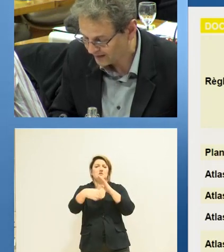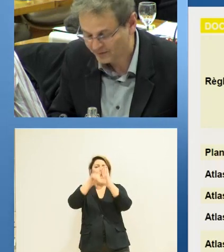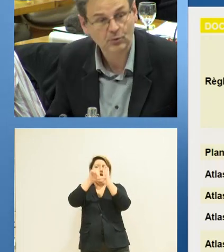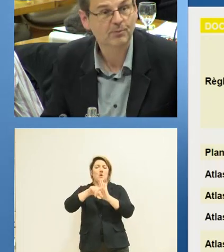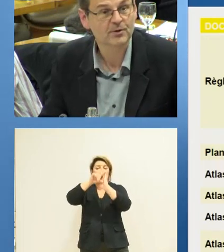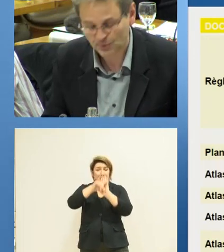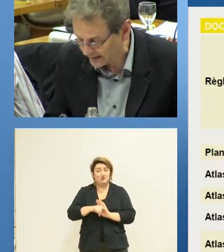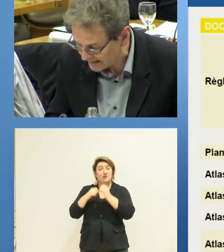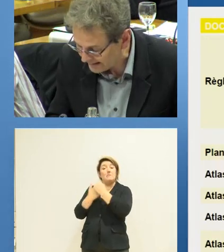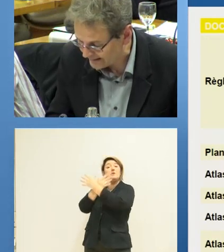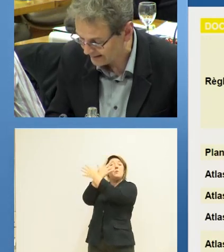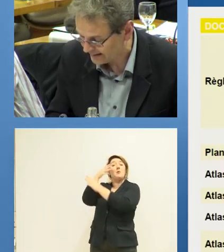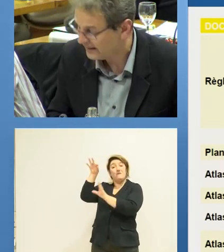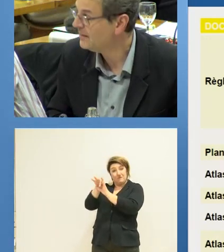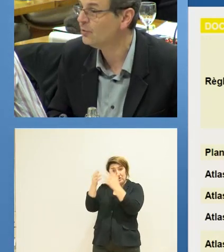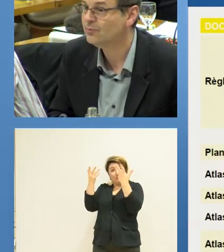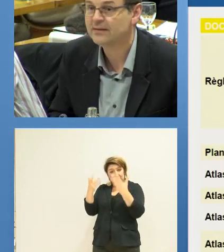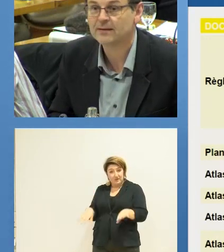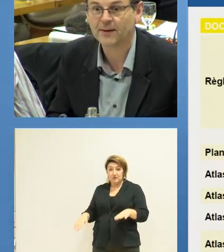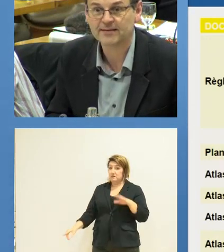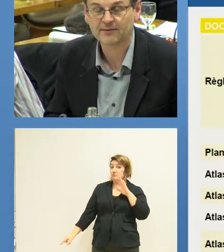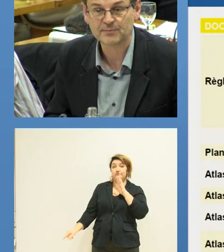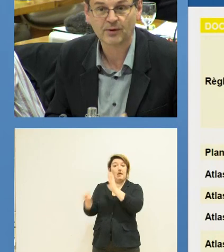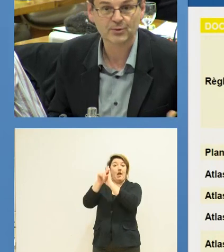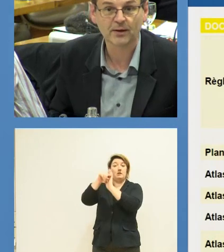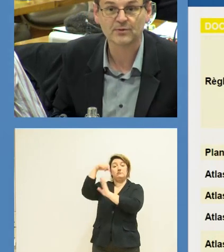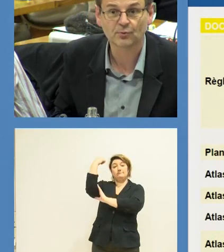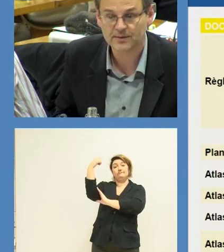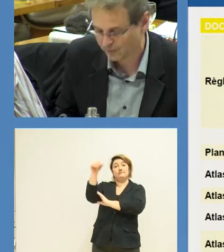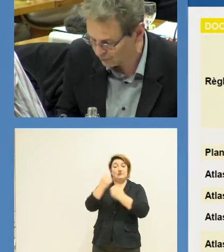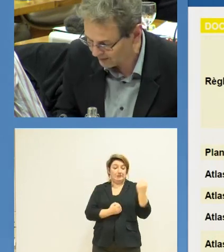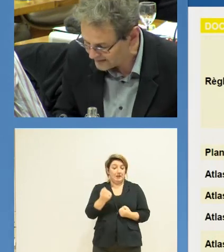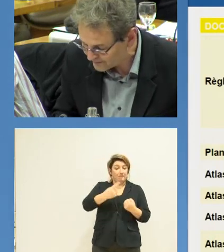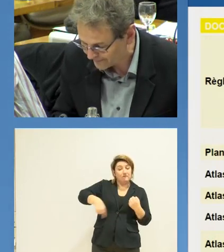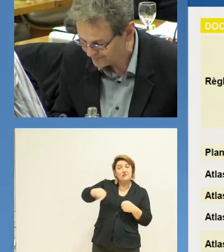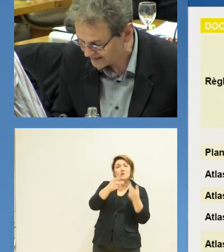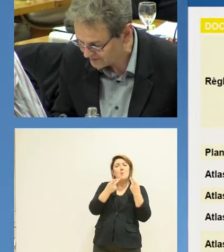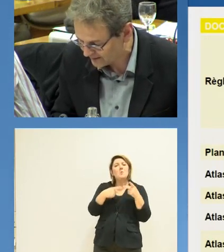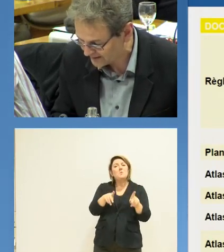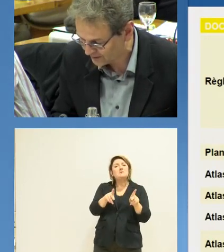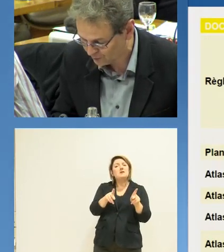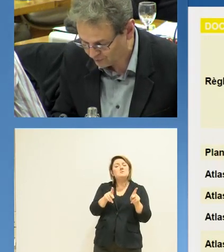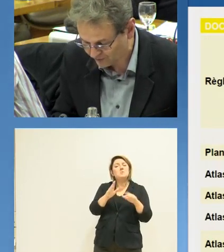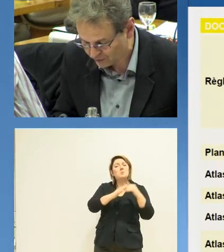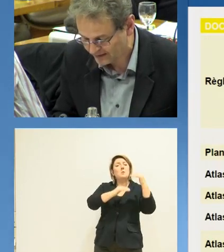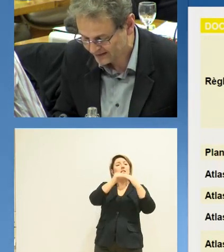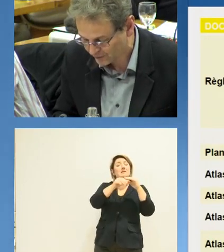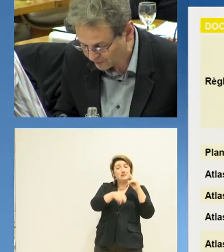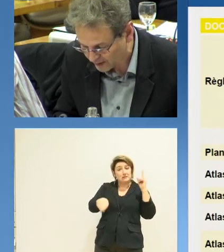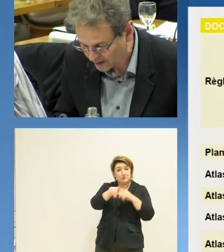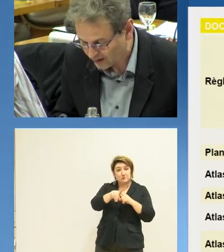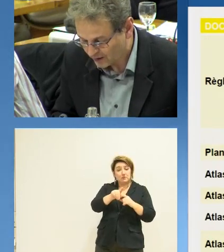voté par la métropole sera la règle la méthode utilisée par les services pour instruire les autorisations d'urbanisme délivré à partir de 2 fin